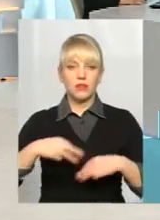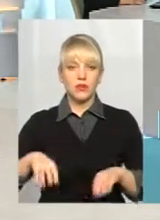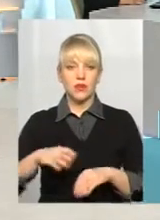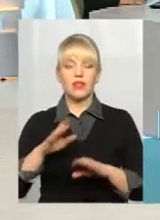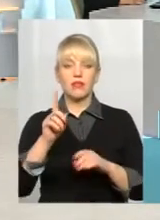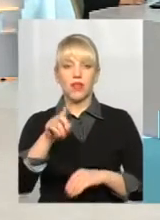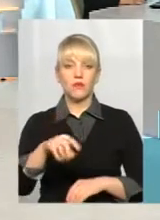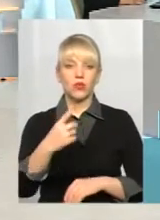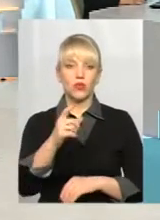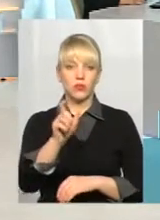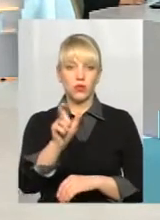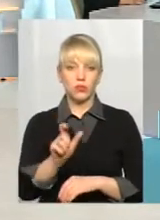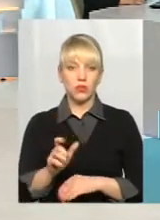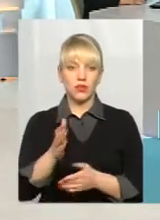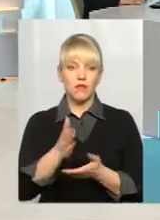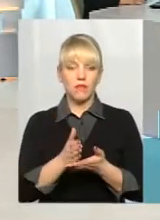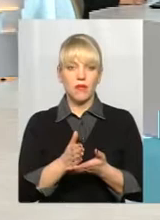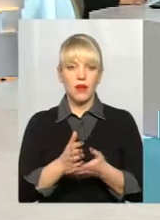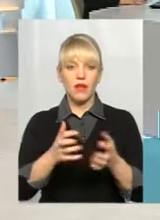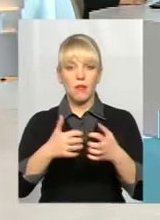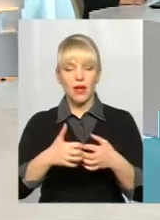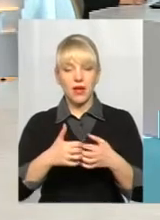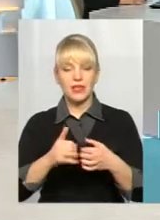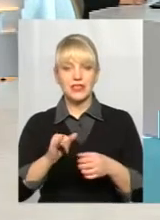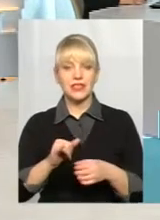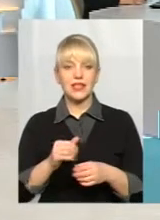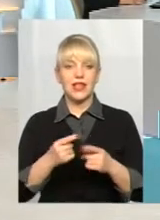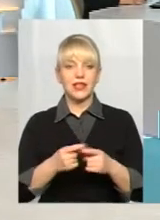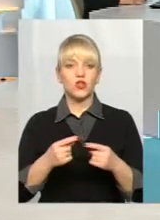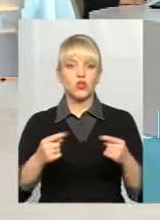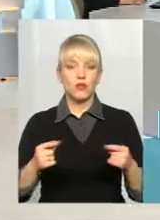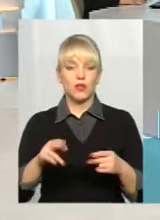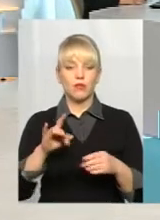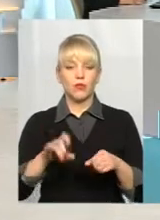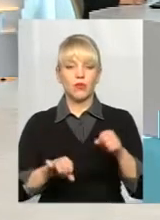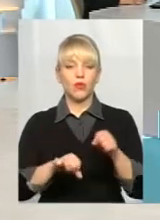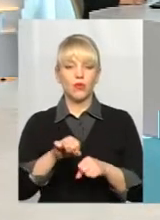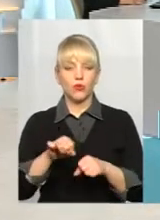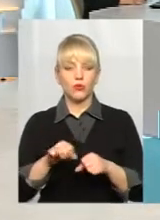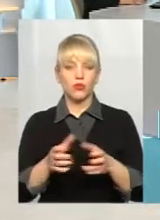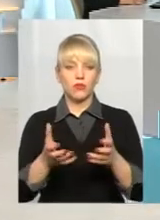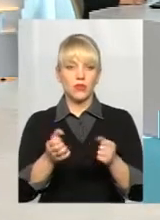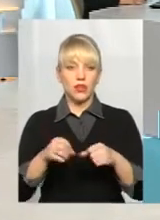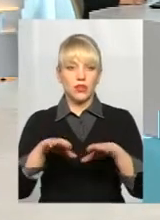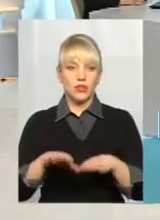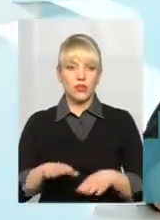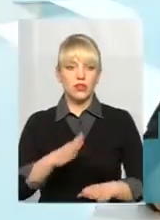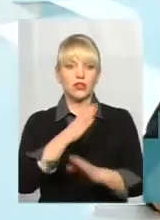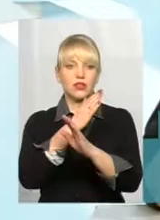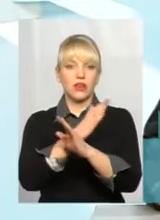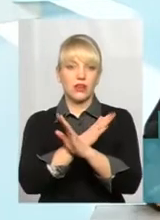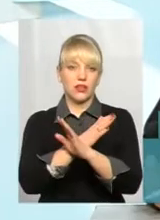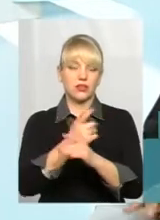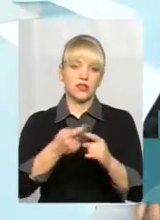громадянин має механізми і інструменти при порушенні процедур прийняття рішення вообще положити хрест на ці всі